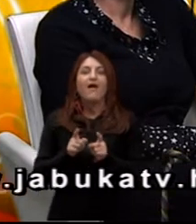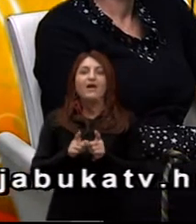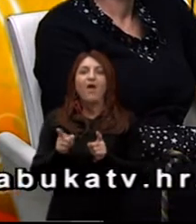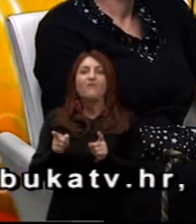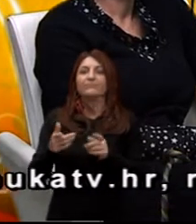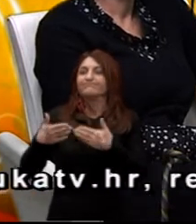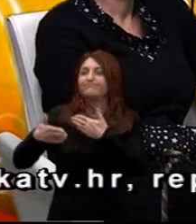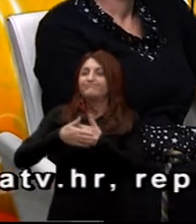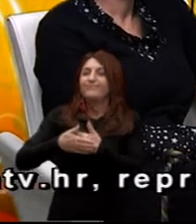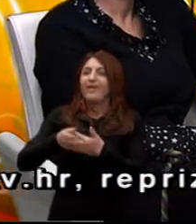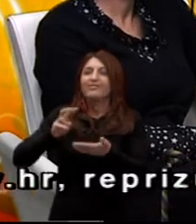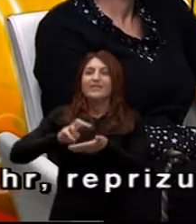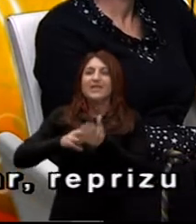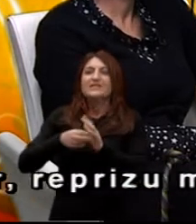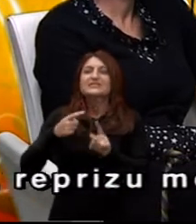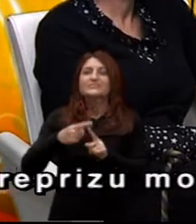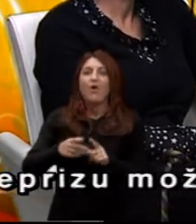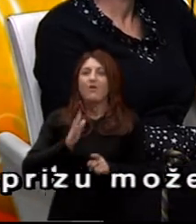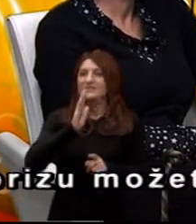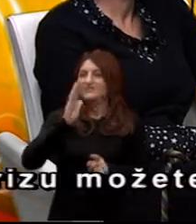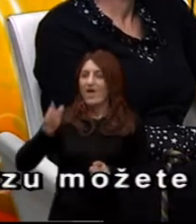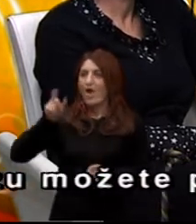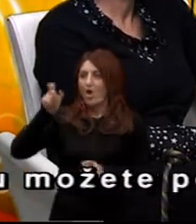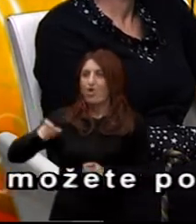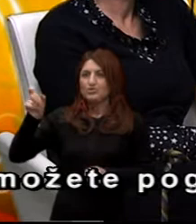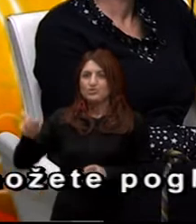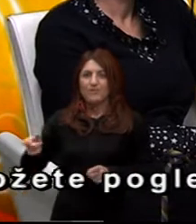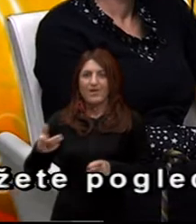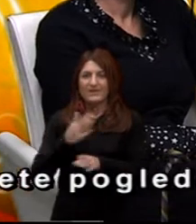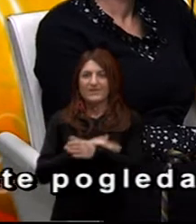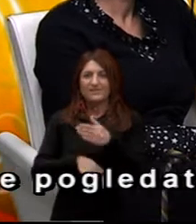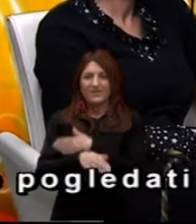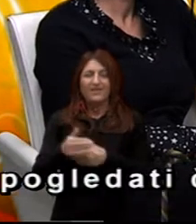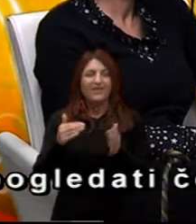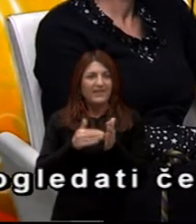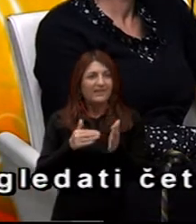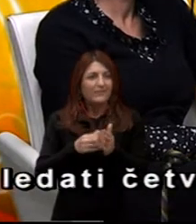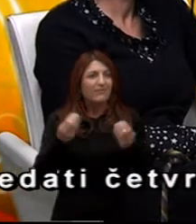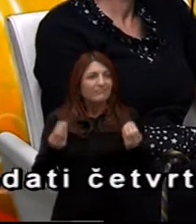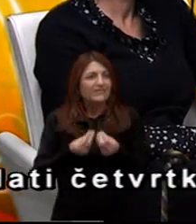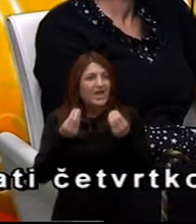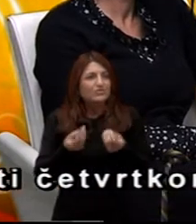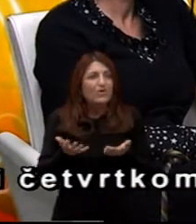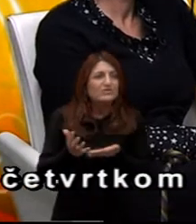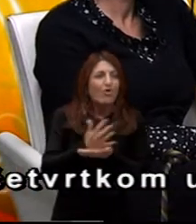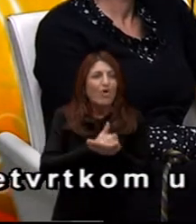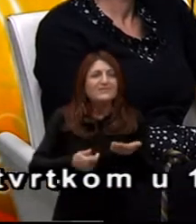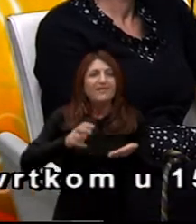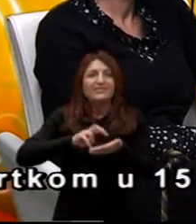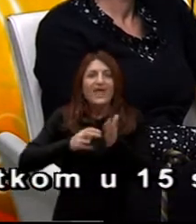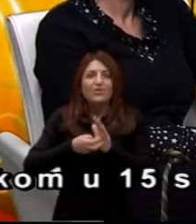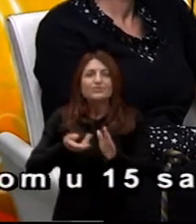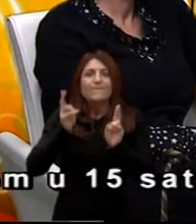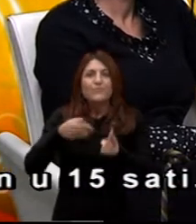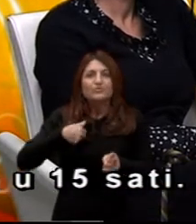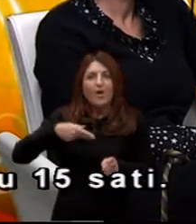tehnologije. Pošto sve osobe s invaliditetom trebaju određeni vid ovakve ili onakve asistivne tehnologije upotrebljavati da bi